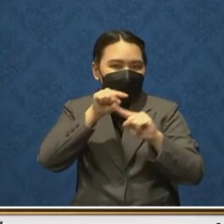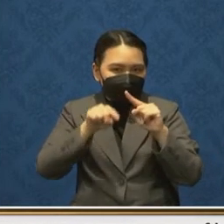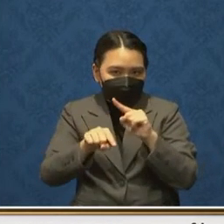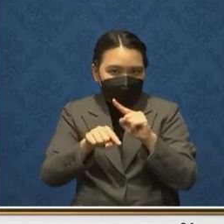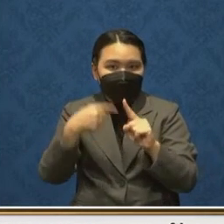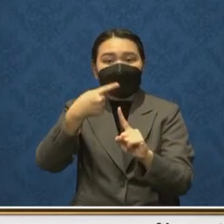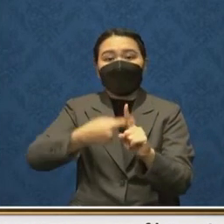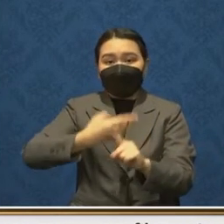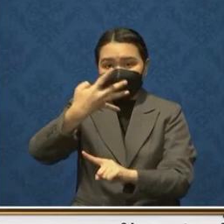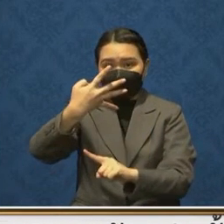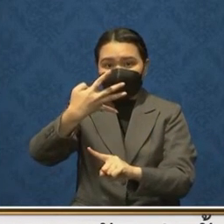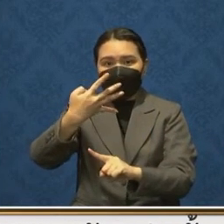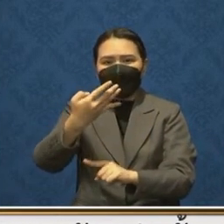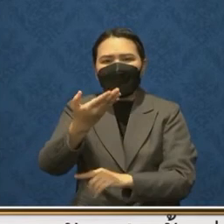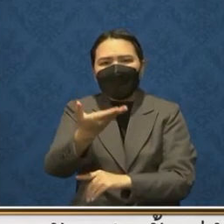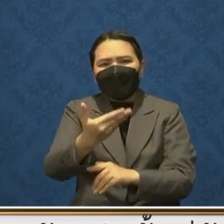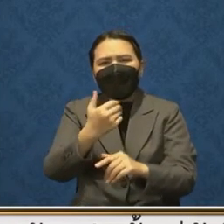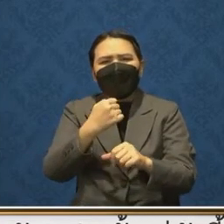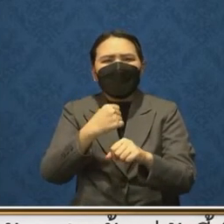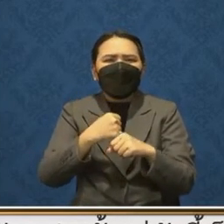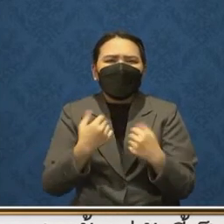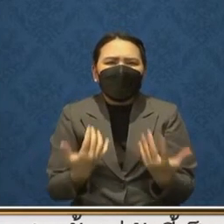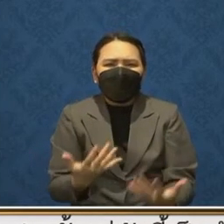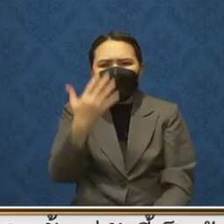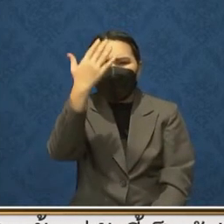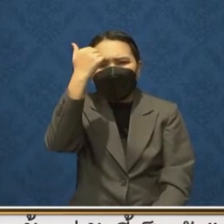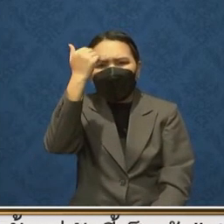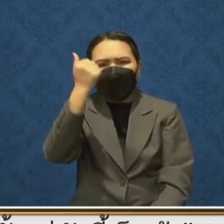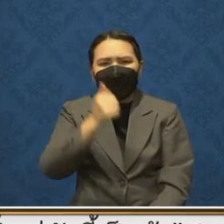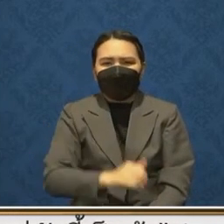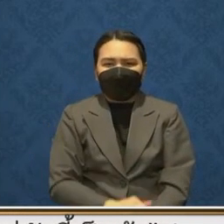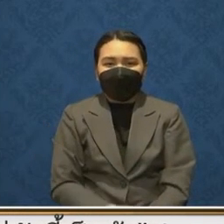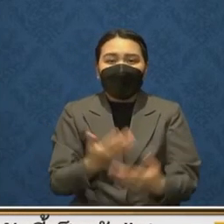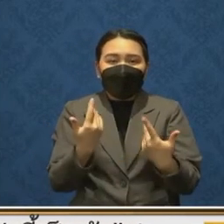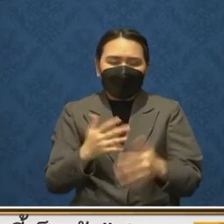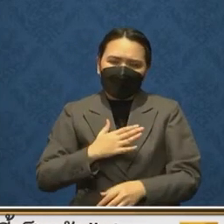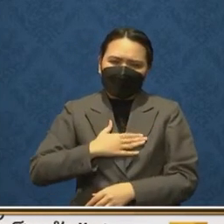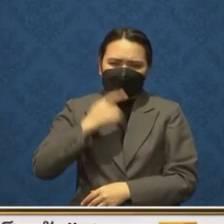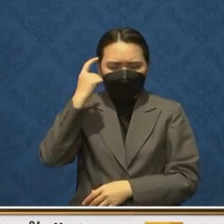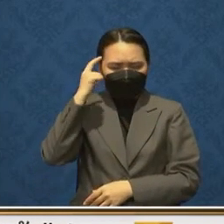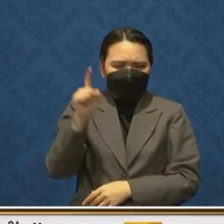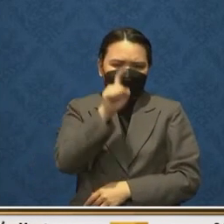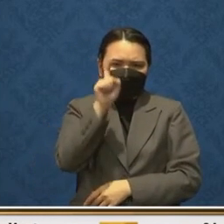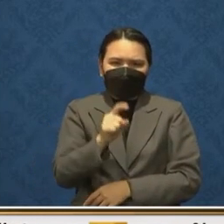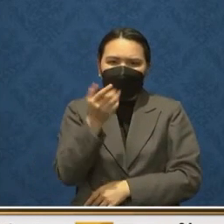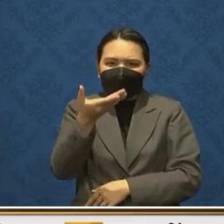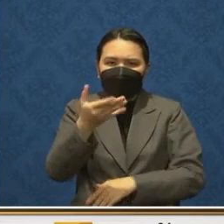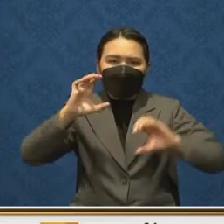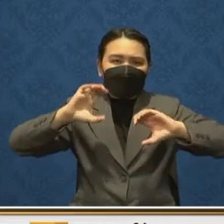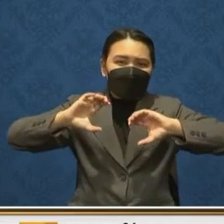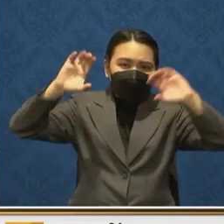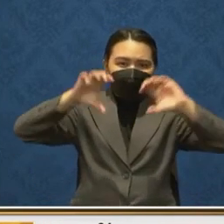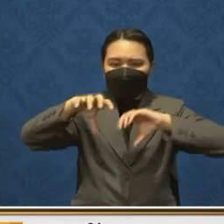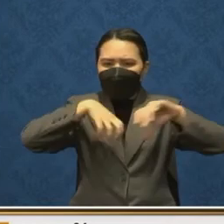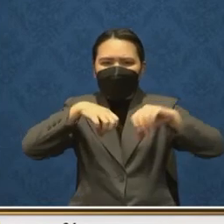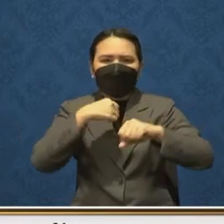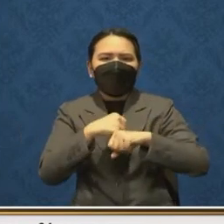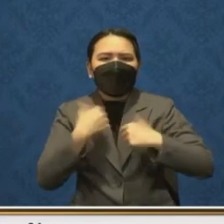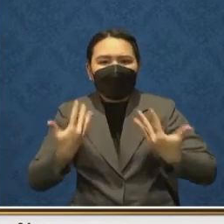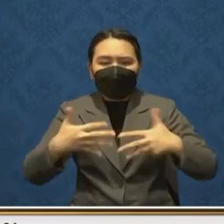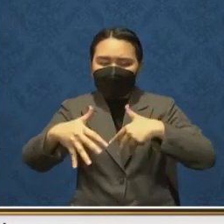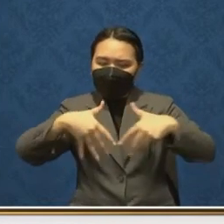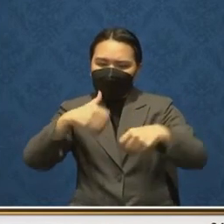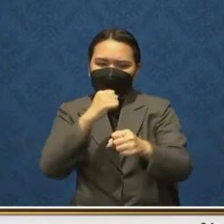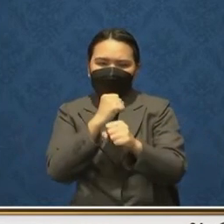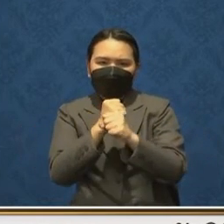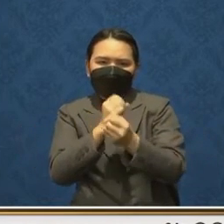อย่างนี้ท่านทำไปได้อย่างไรผมก็แกใจทานบริหารรชการแผนดนอย่ไรท่านทำอยางนี้กัประชาชนได้อย่ไรท่านรู้ไททำ